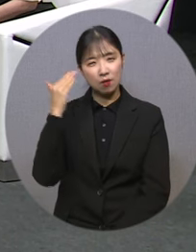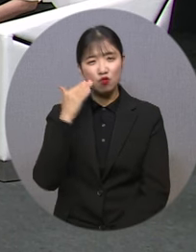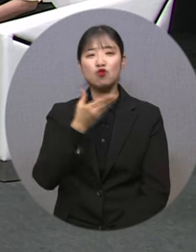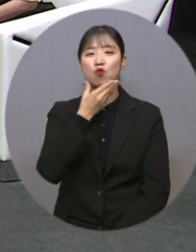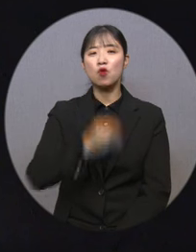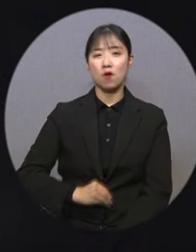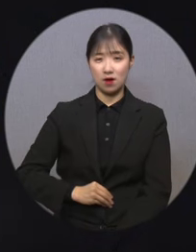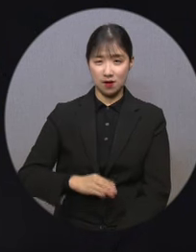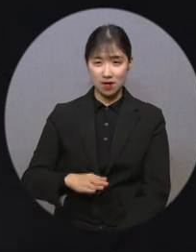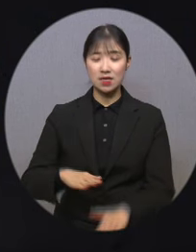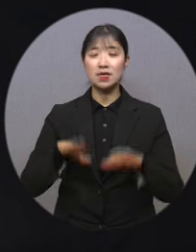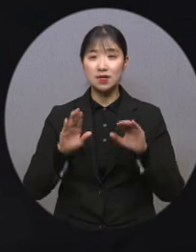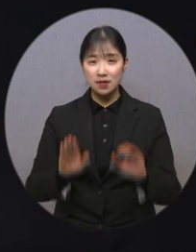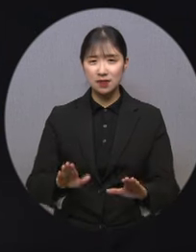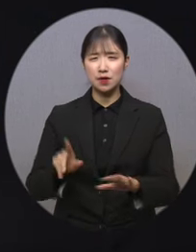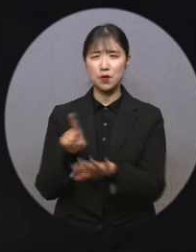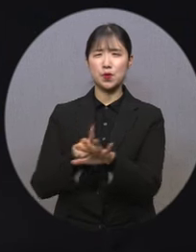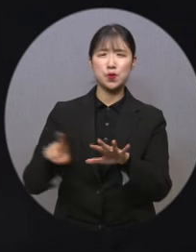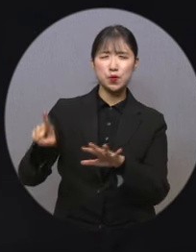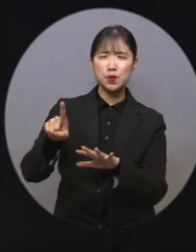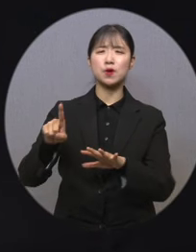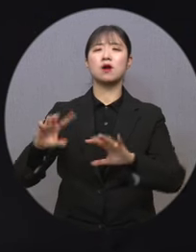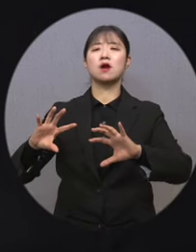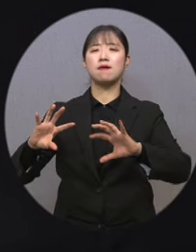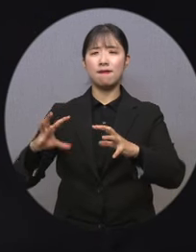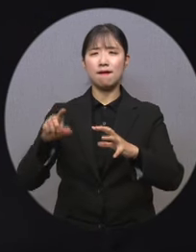복지도 이제 선진국 복지